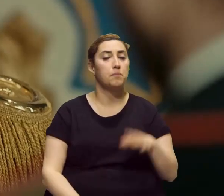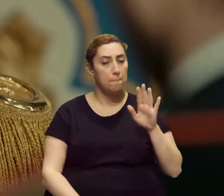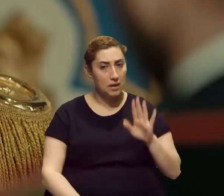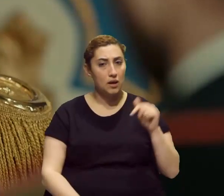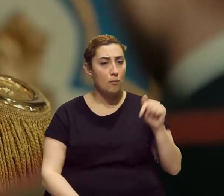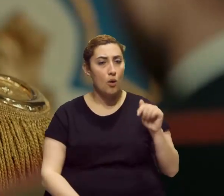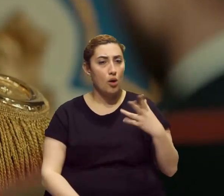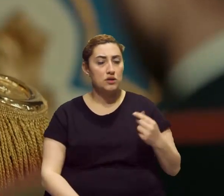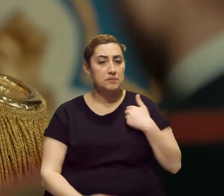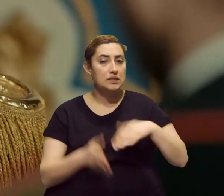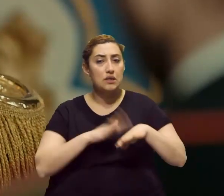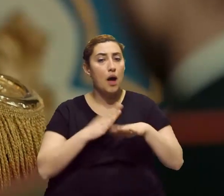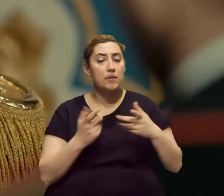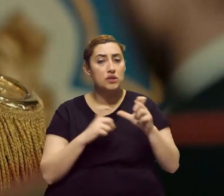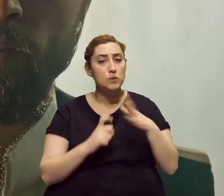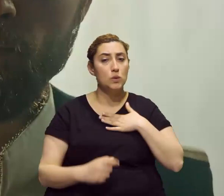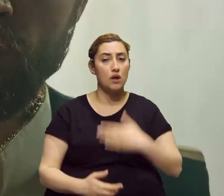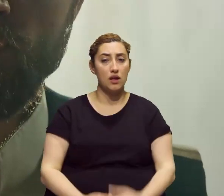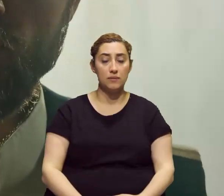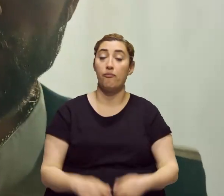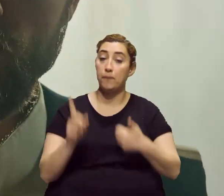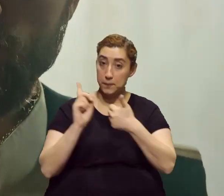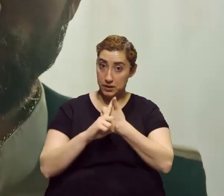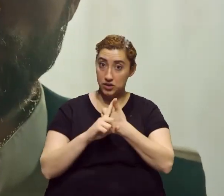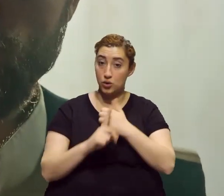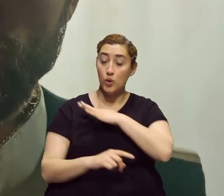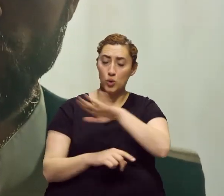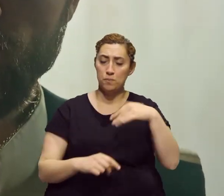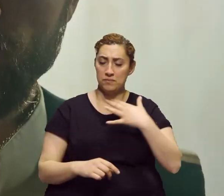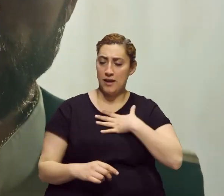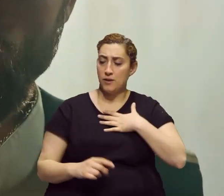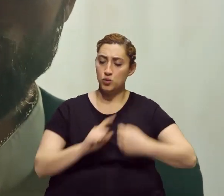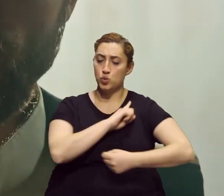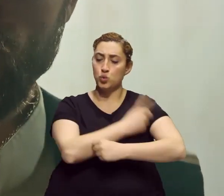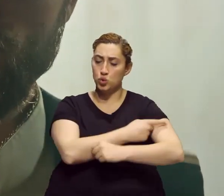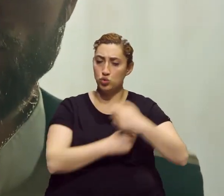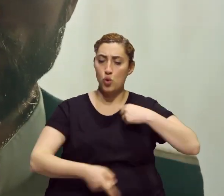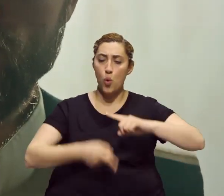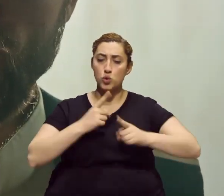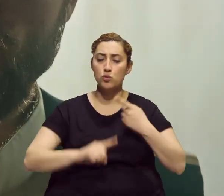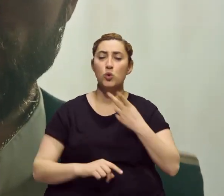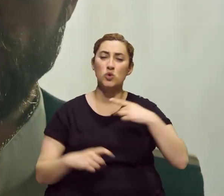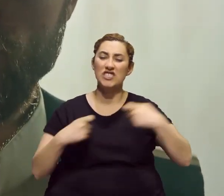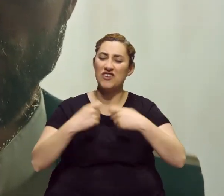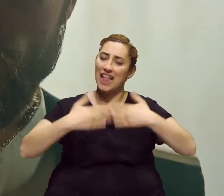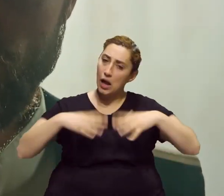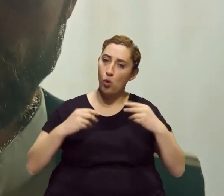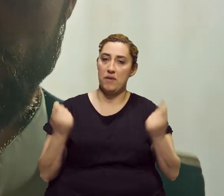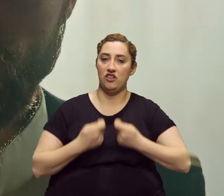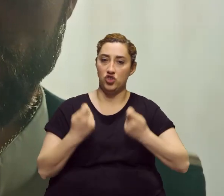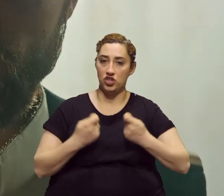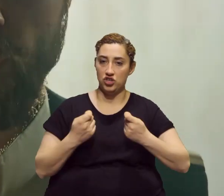Peki bu durumda biz ne yapabiliriz sultanım? Birincisi tüm gücümüzle Osmanlı-Rus savaşına engel olmaya